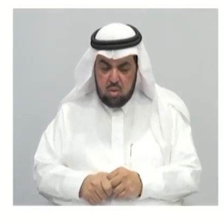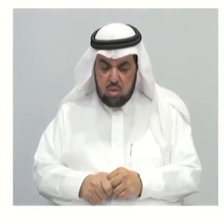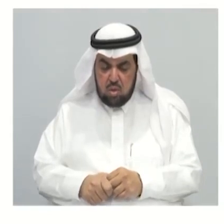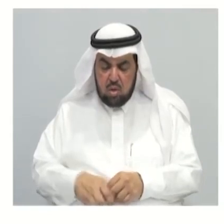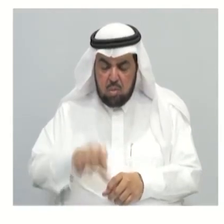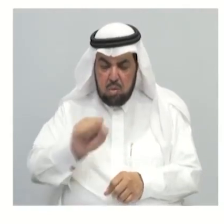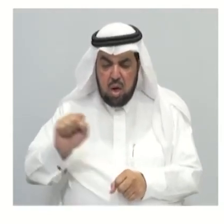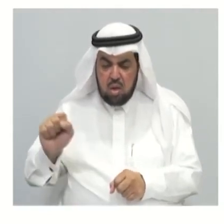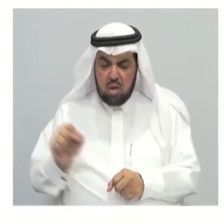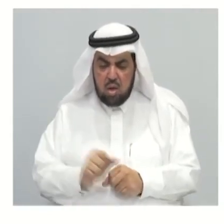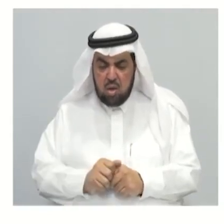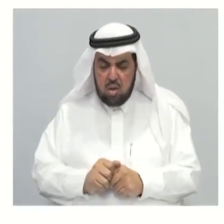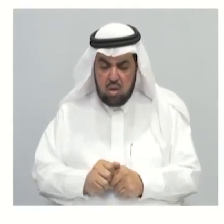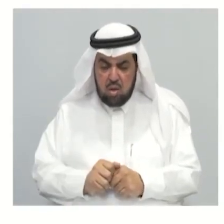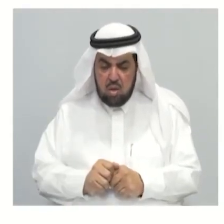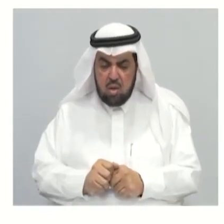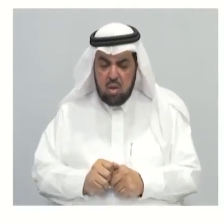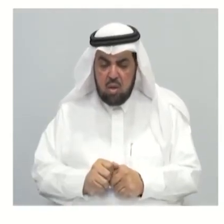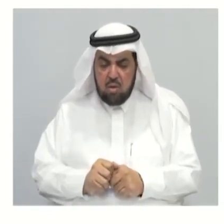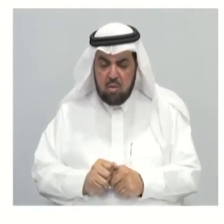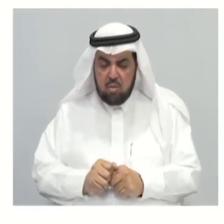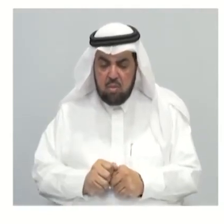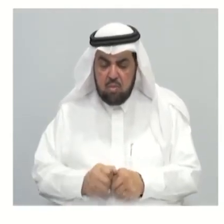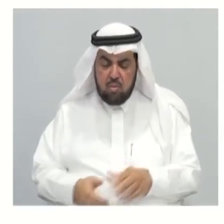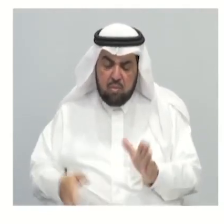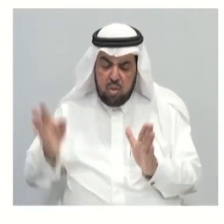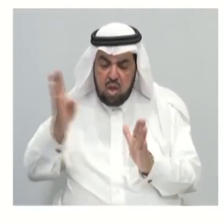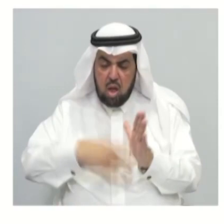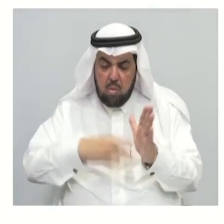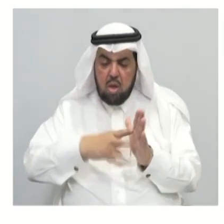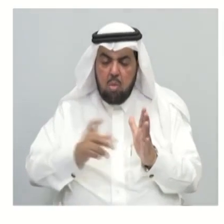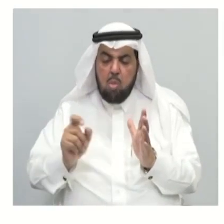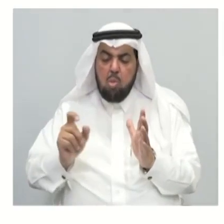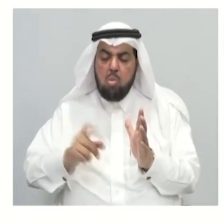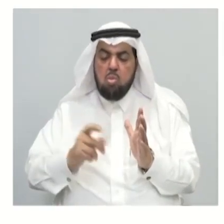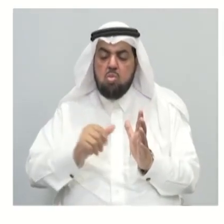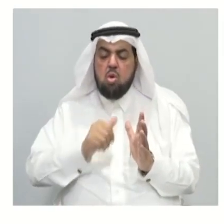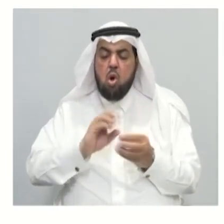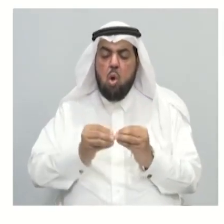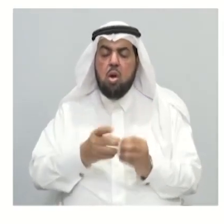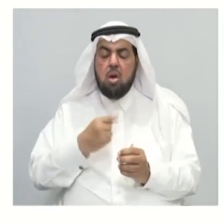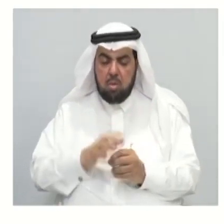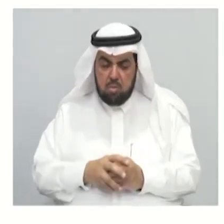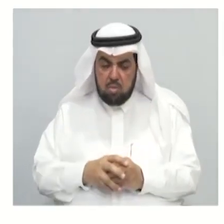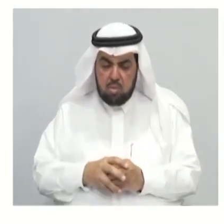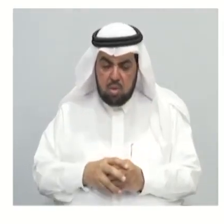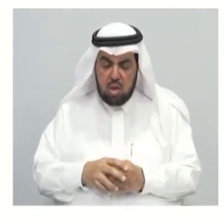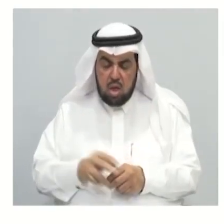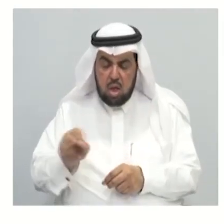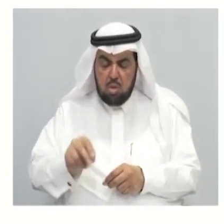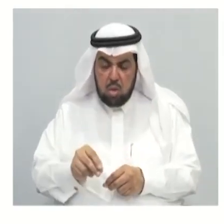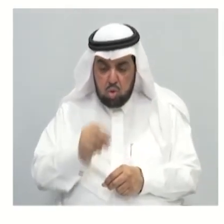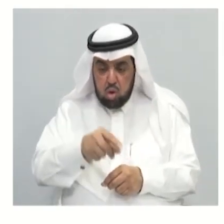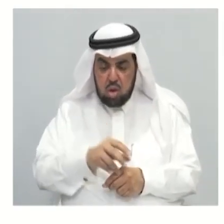من الخصائص نقوم بتعبئته باللون المطلوب بناء على النموذج